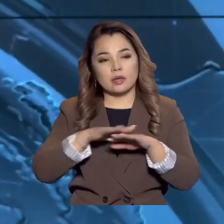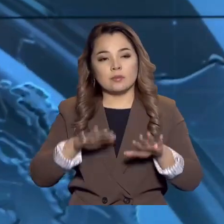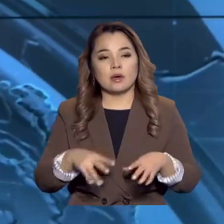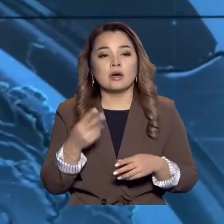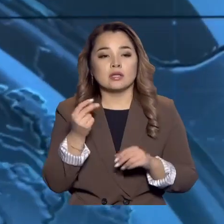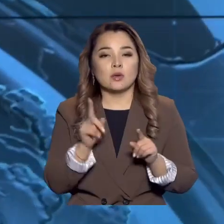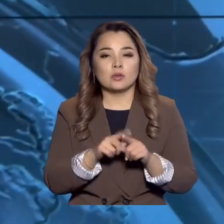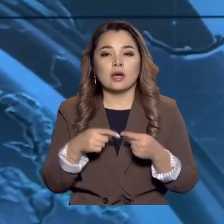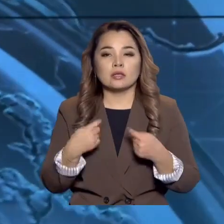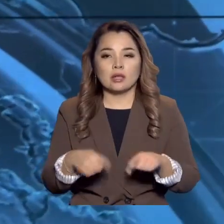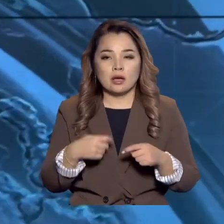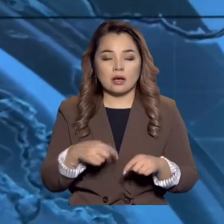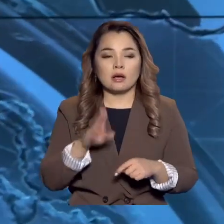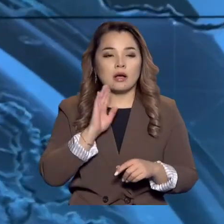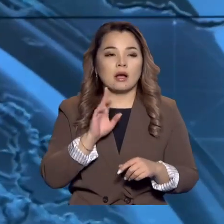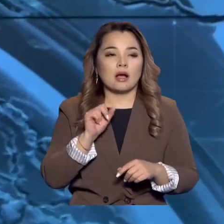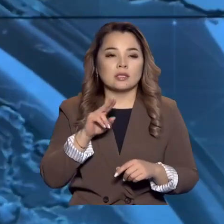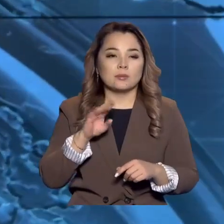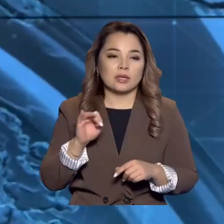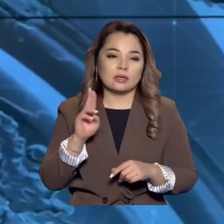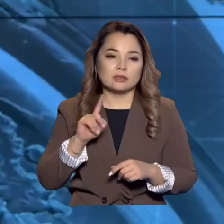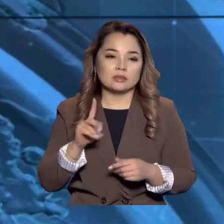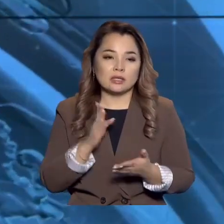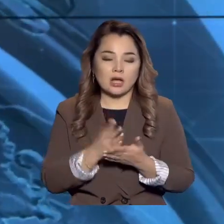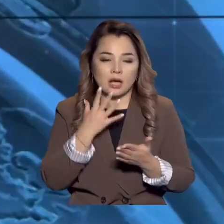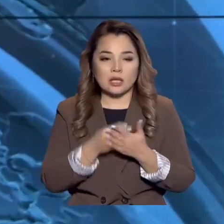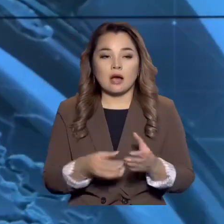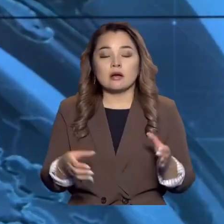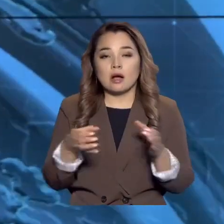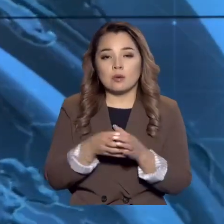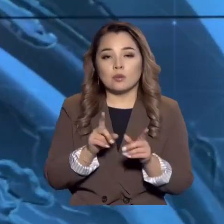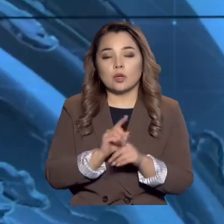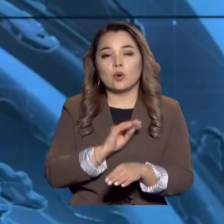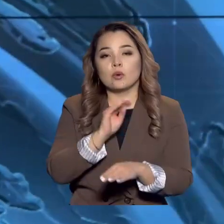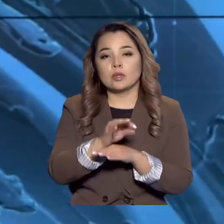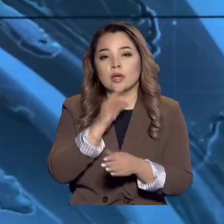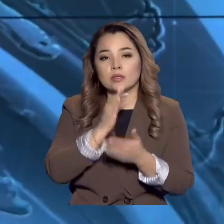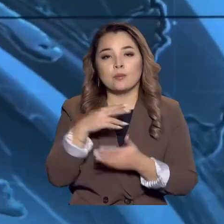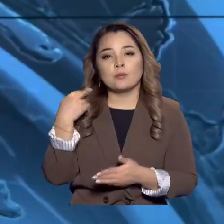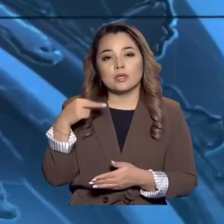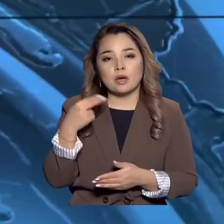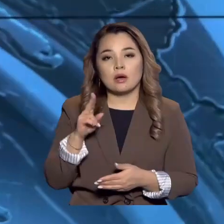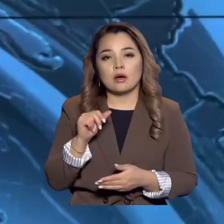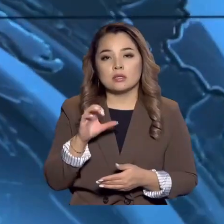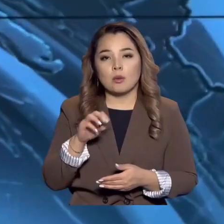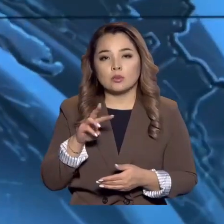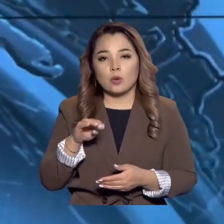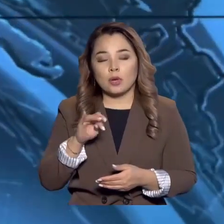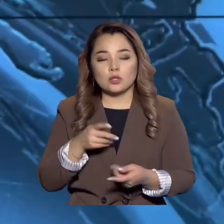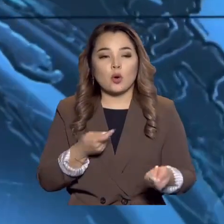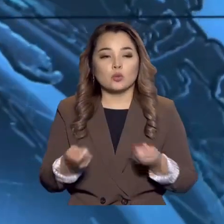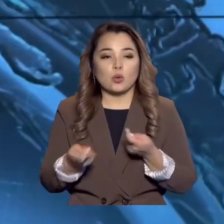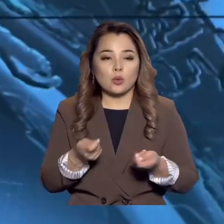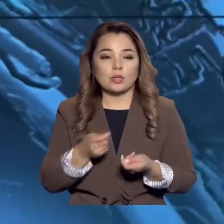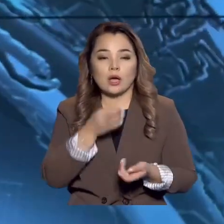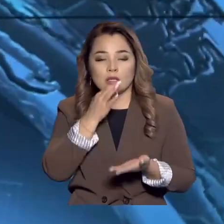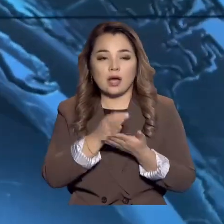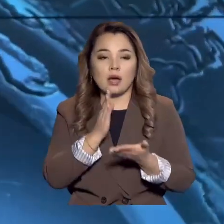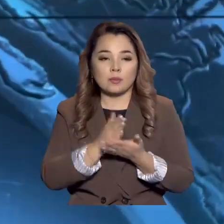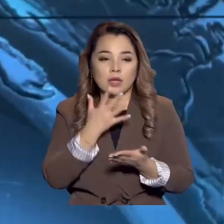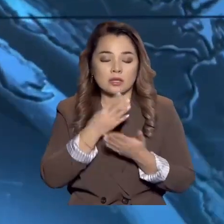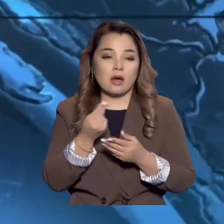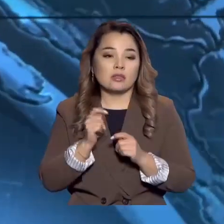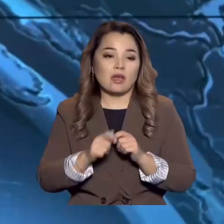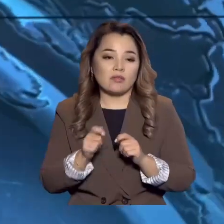нарығын арттыруға Каспий Кизет компаниясы өлшеусіз үлес қосты. Бұл туралы президент Қасым-Жомарт Тоқаев жетекші америкалық және халықаралық